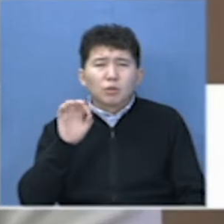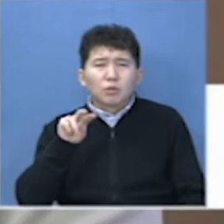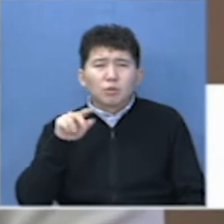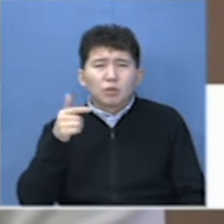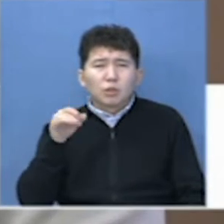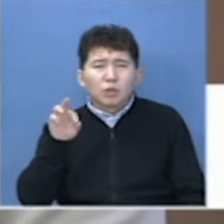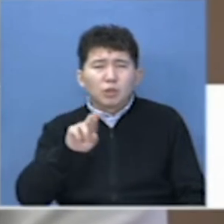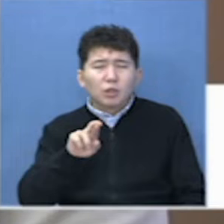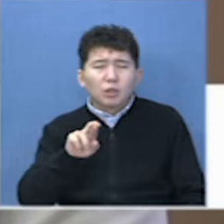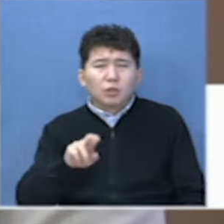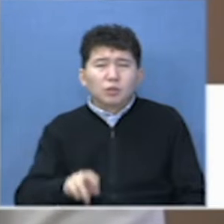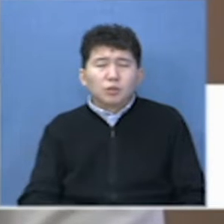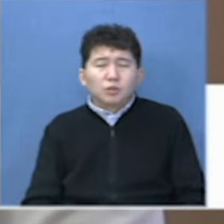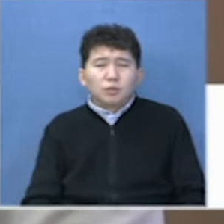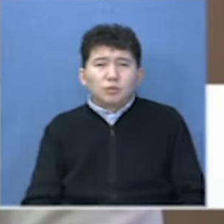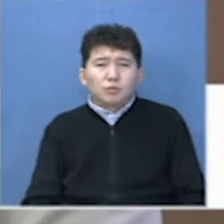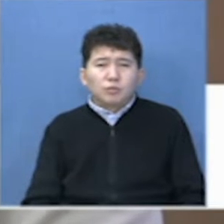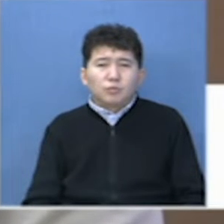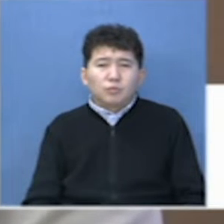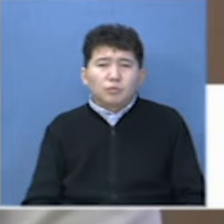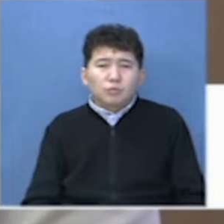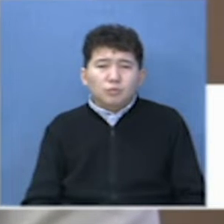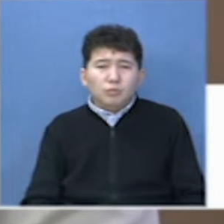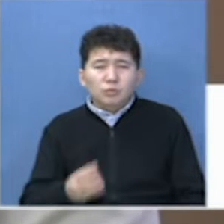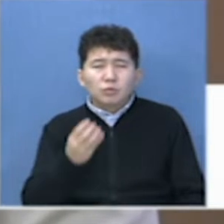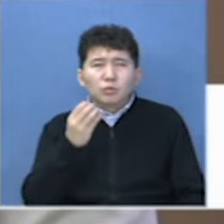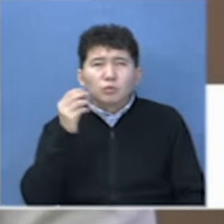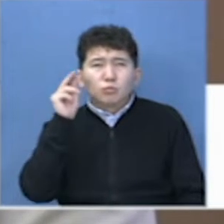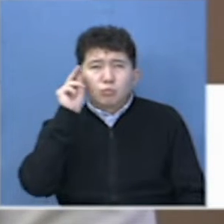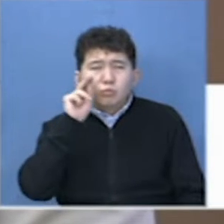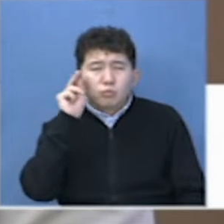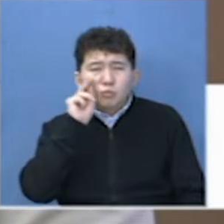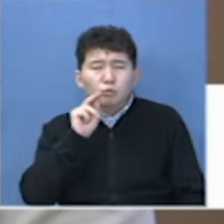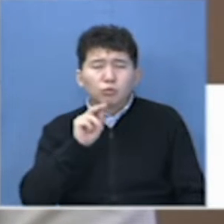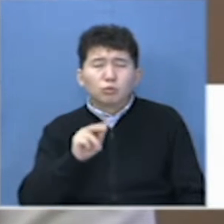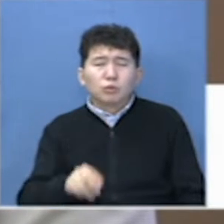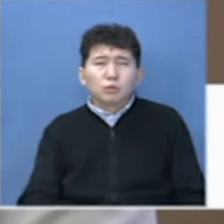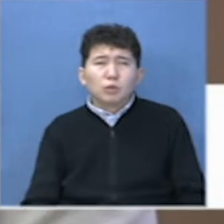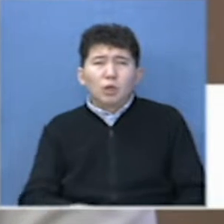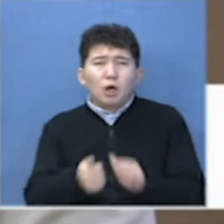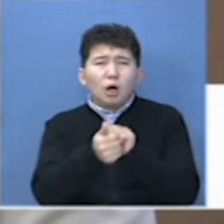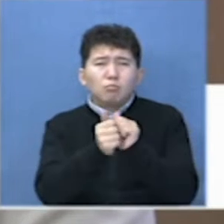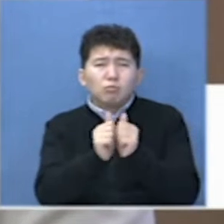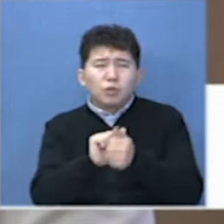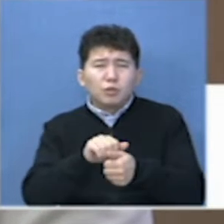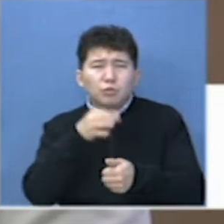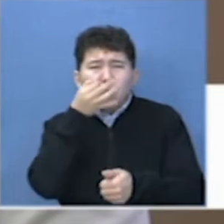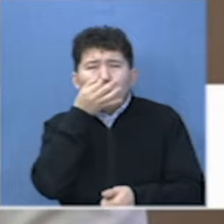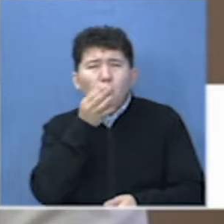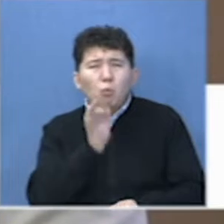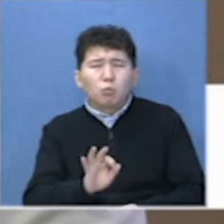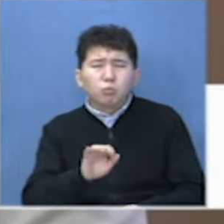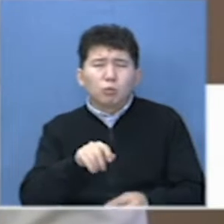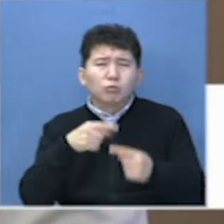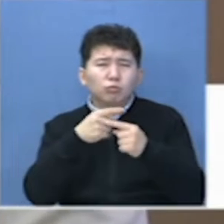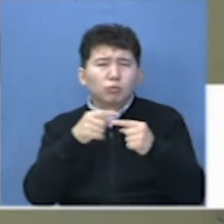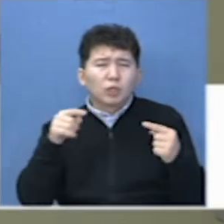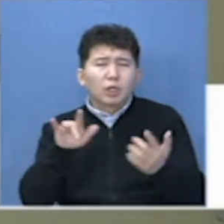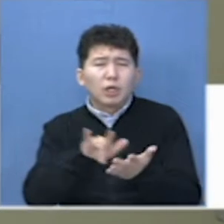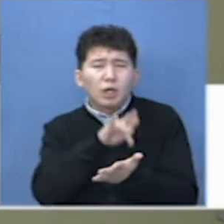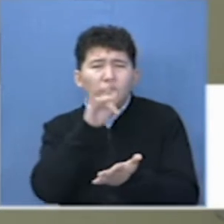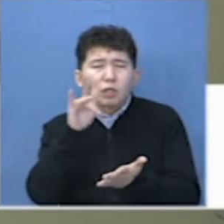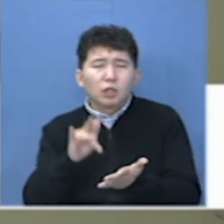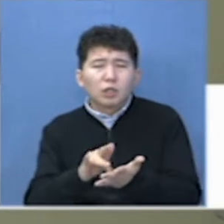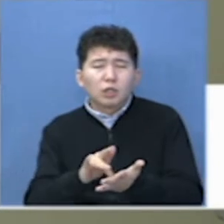қазір мен тереңдетіп оқу жатырмын, тәжірибе алмасып жатырмын, басқа қалаларға барып өзімнің